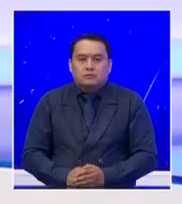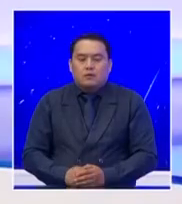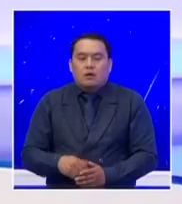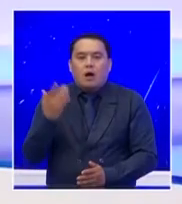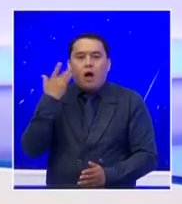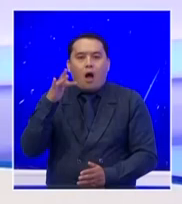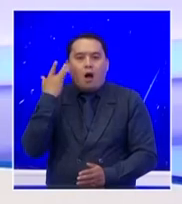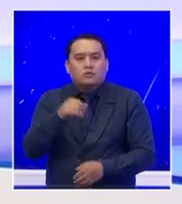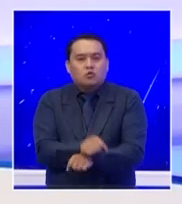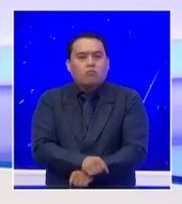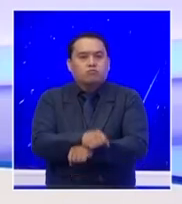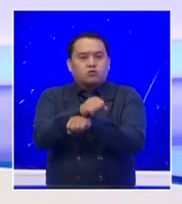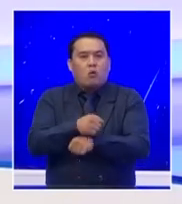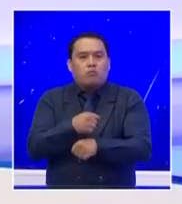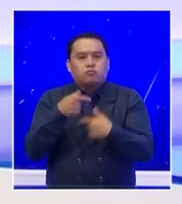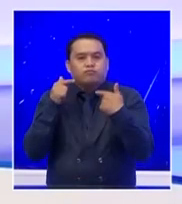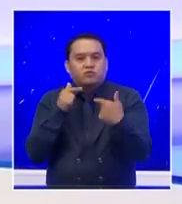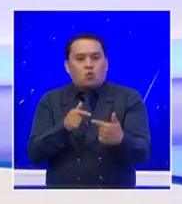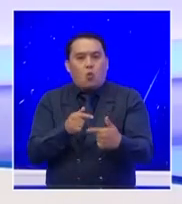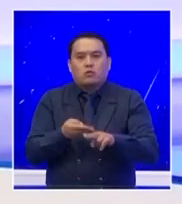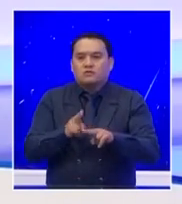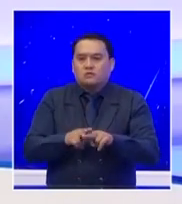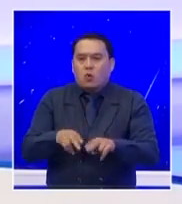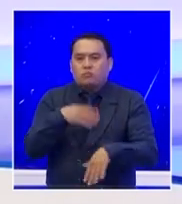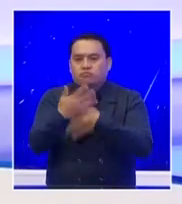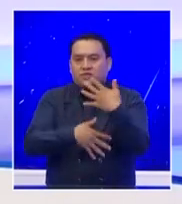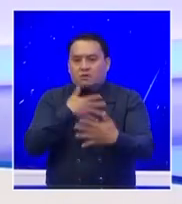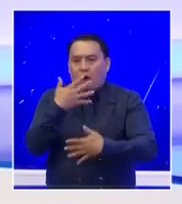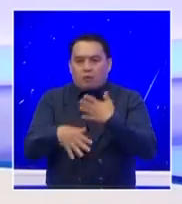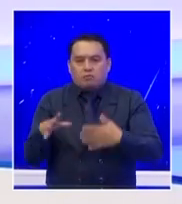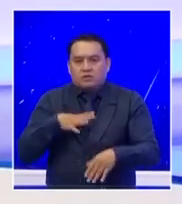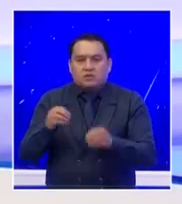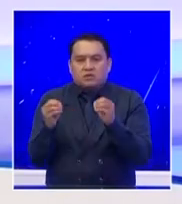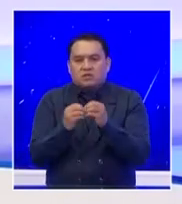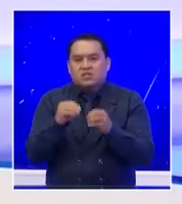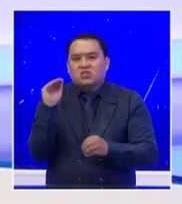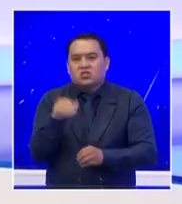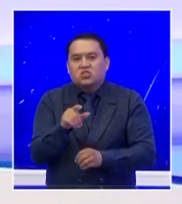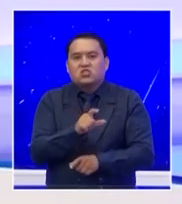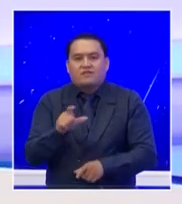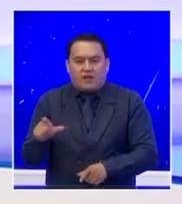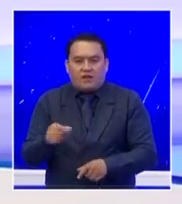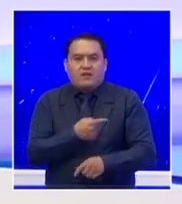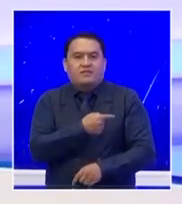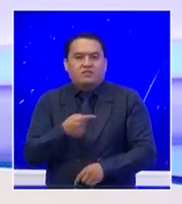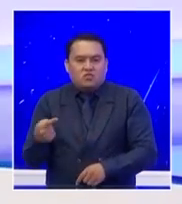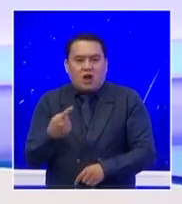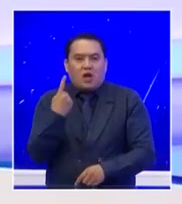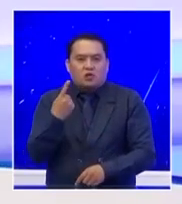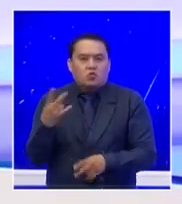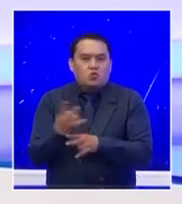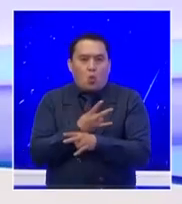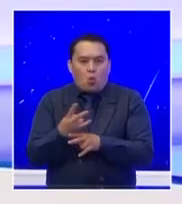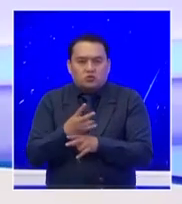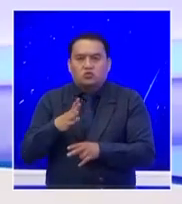В США в ходе манифестации, протеста и сопровождавших их беспорядков были задержаны почти 10 тысяч человек. В течение этой